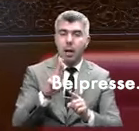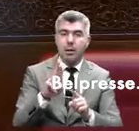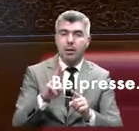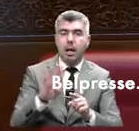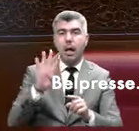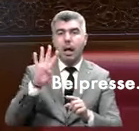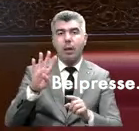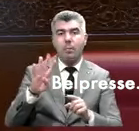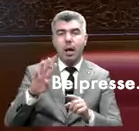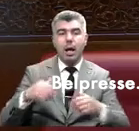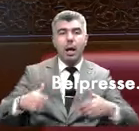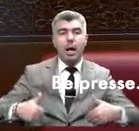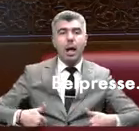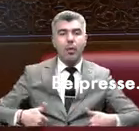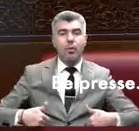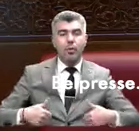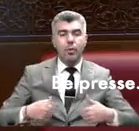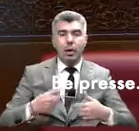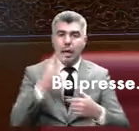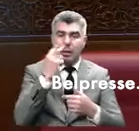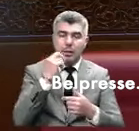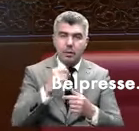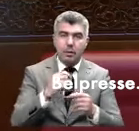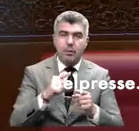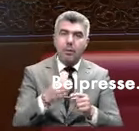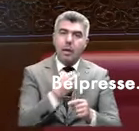وداروا مشكل في العين، 20 عن مشاو للسبيطار ديال